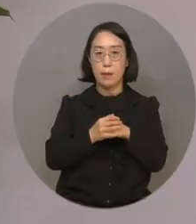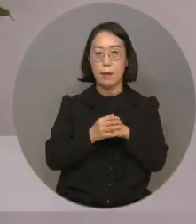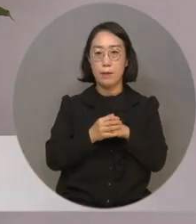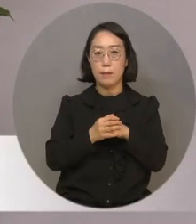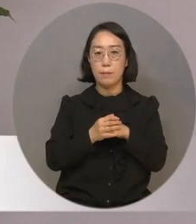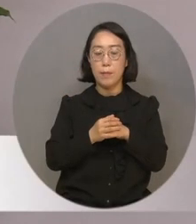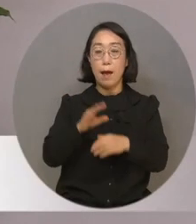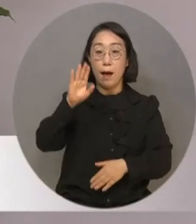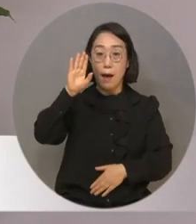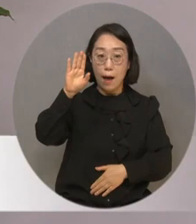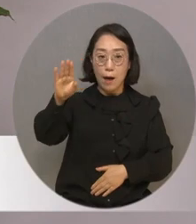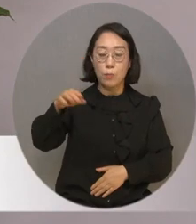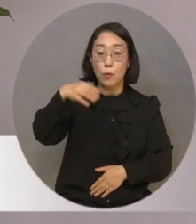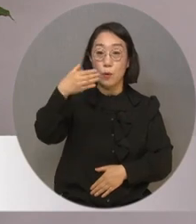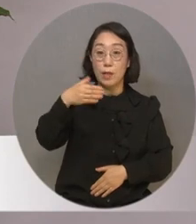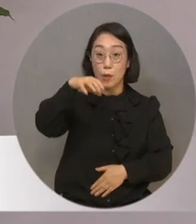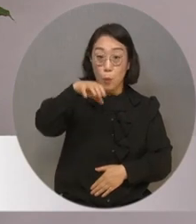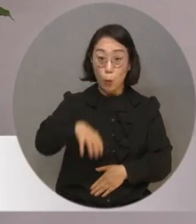저희